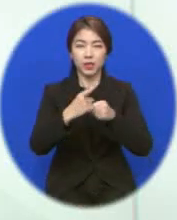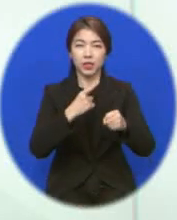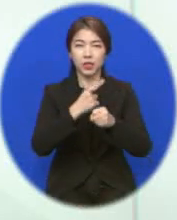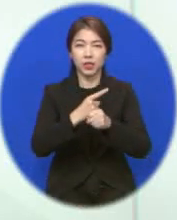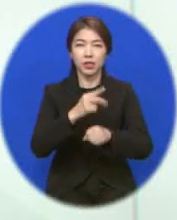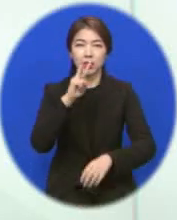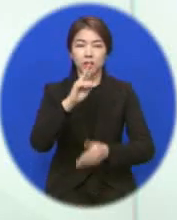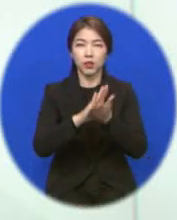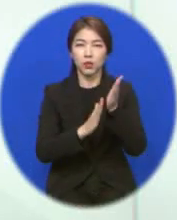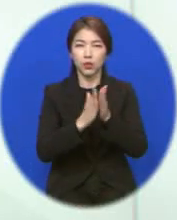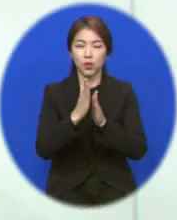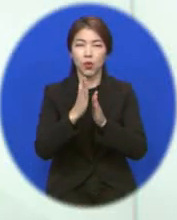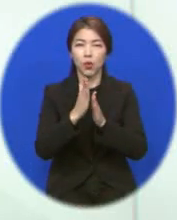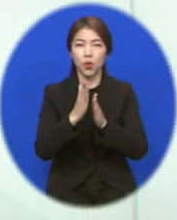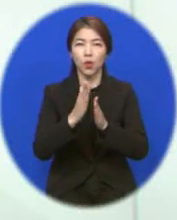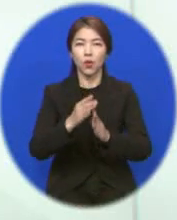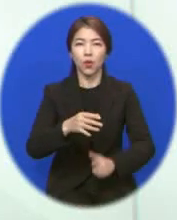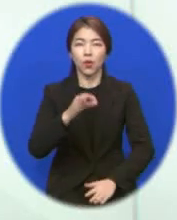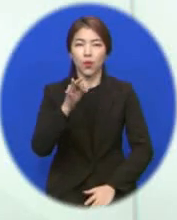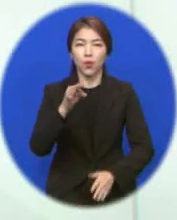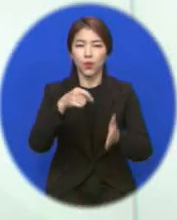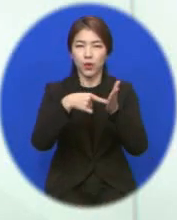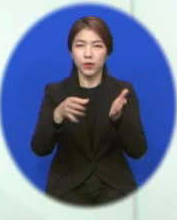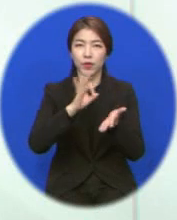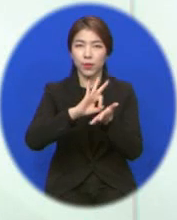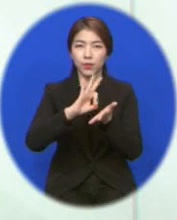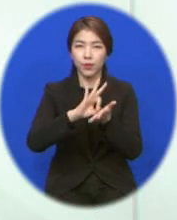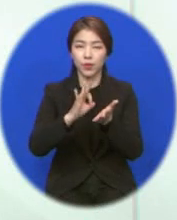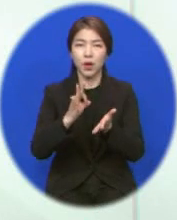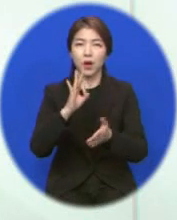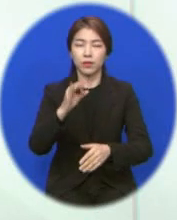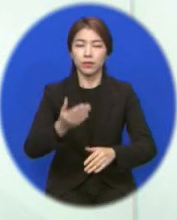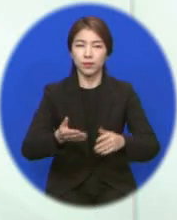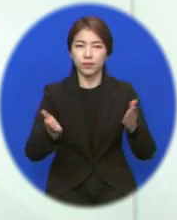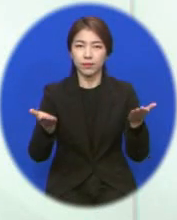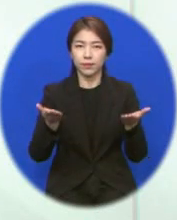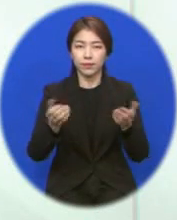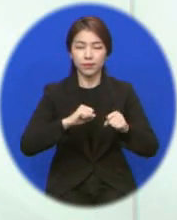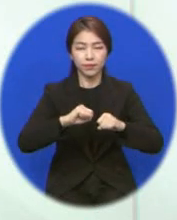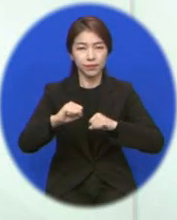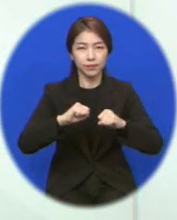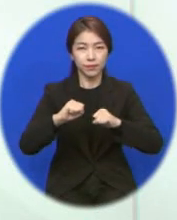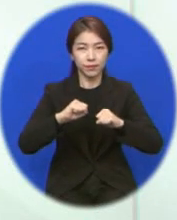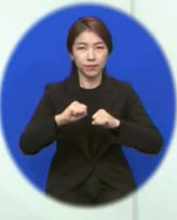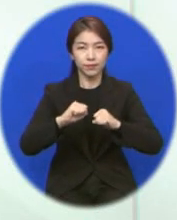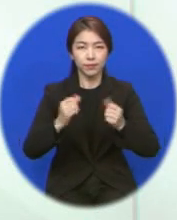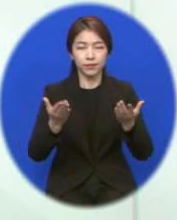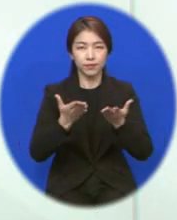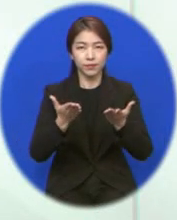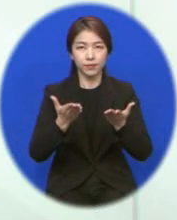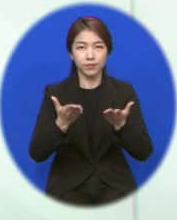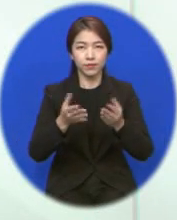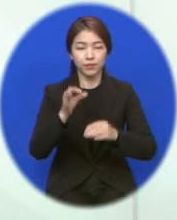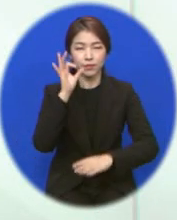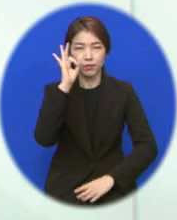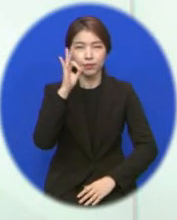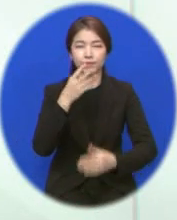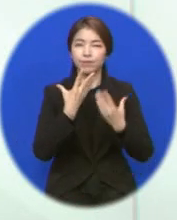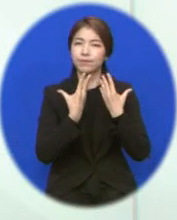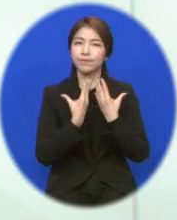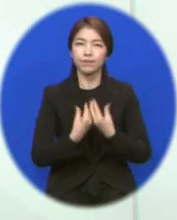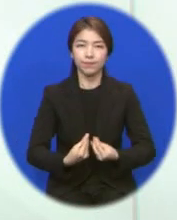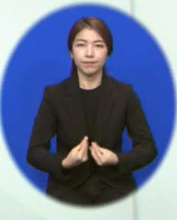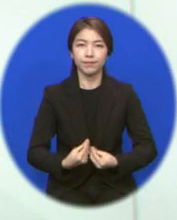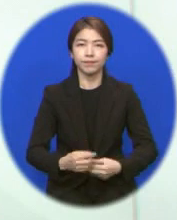시민들이매년2조원의세금을내며지방의원들을 지원하는동안,그들이선거를위해하는일들을보면정말 실망스럽습니다